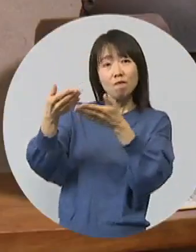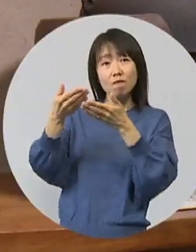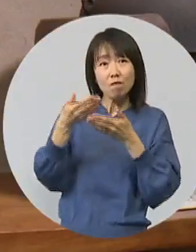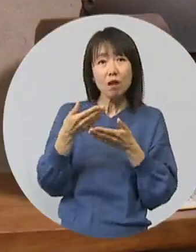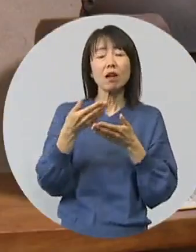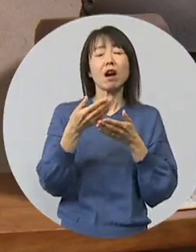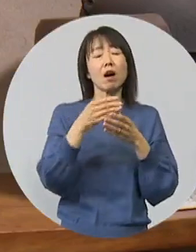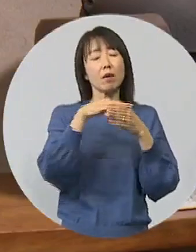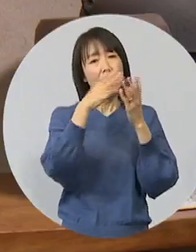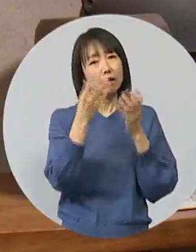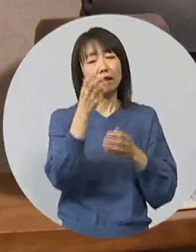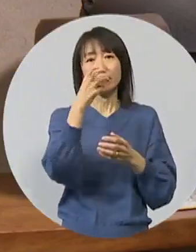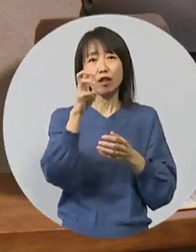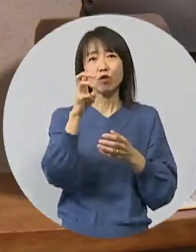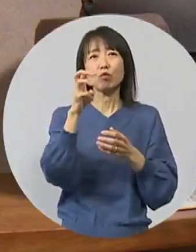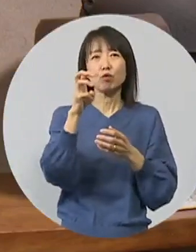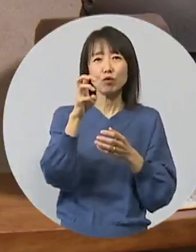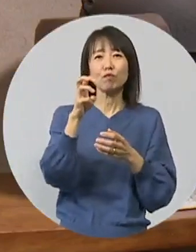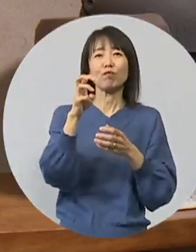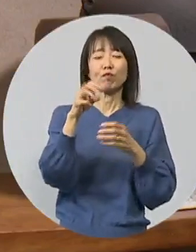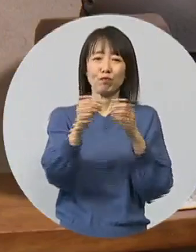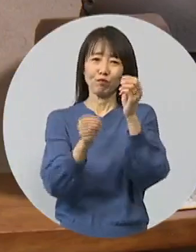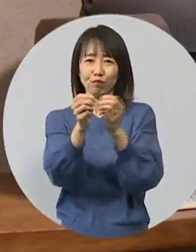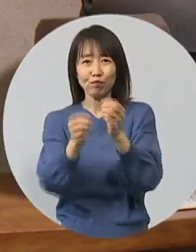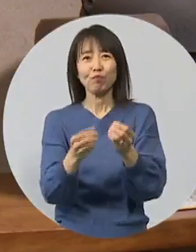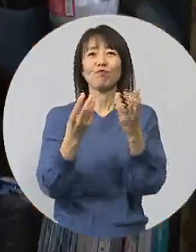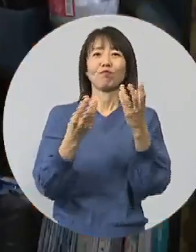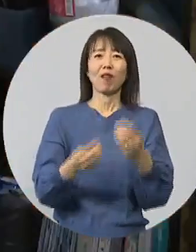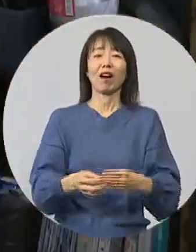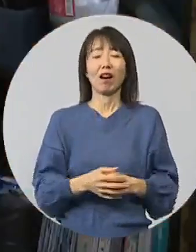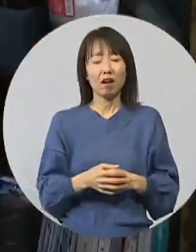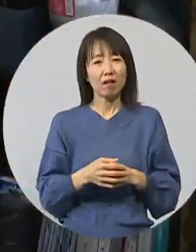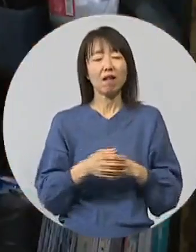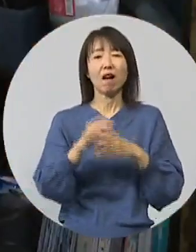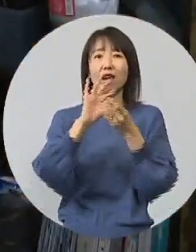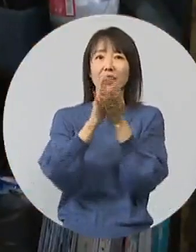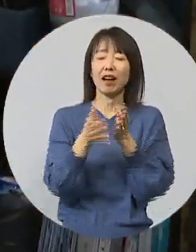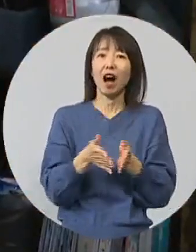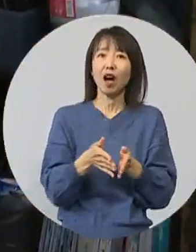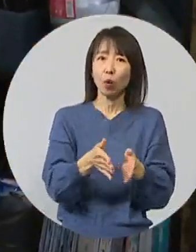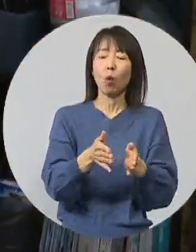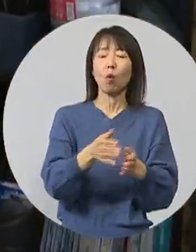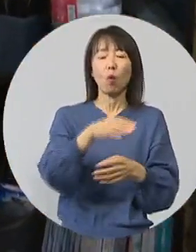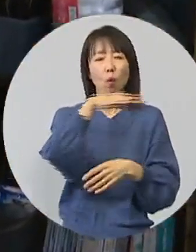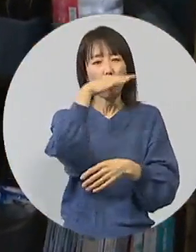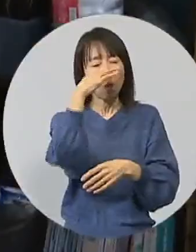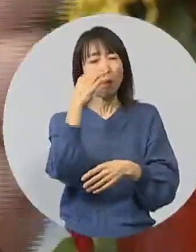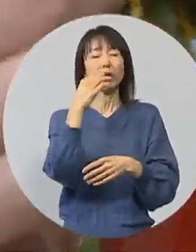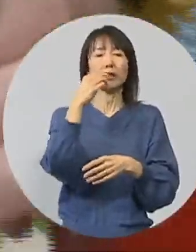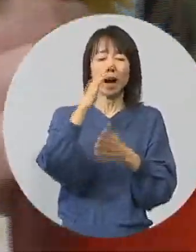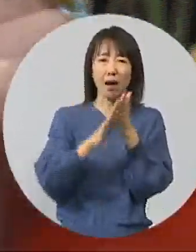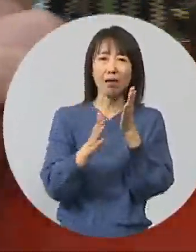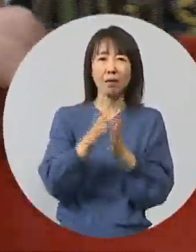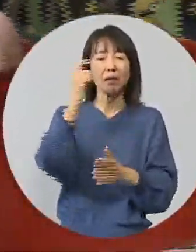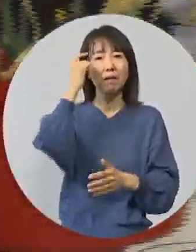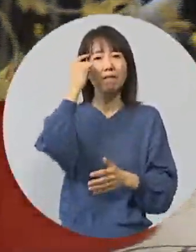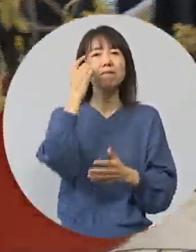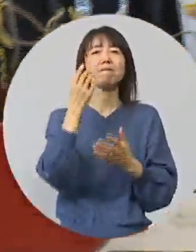そ30分で作品が完成。華道の魅力に改めて気づかせてもらいました。